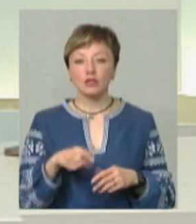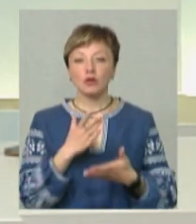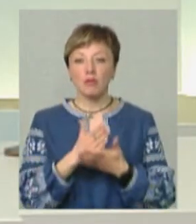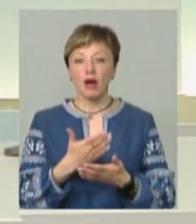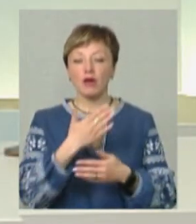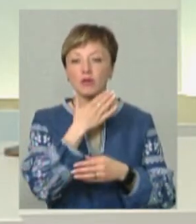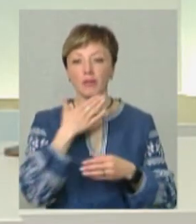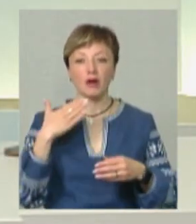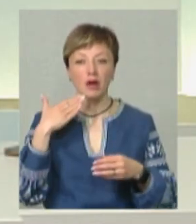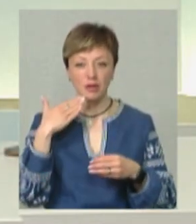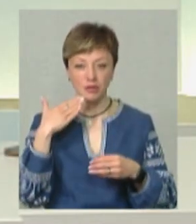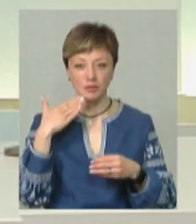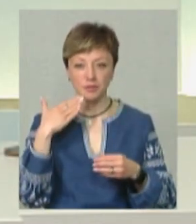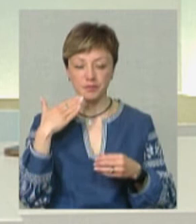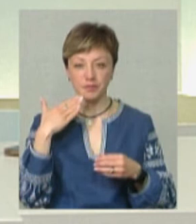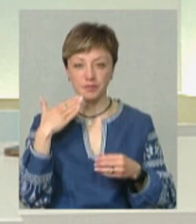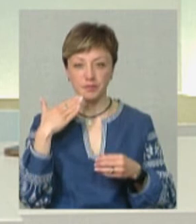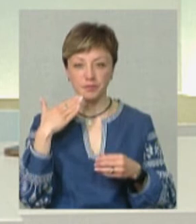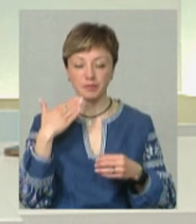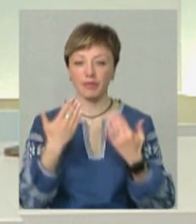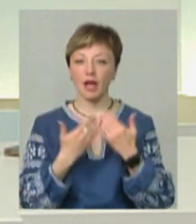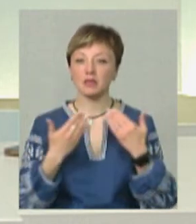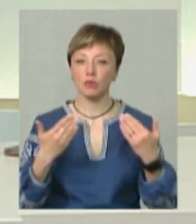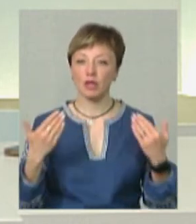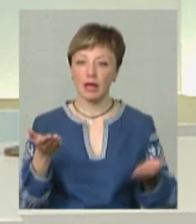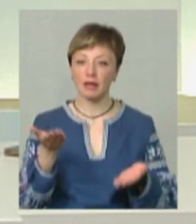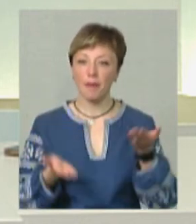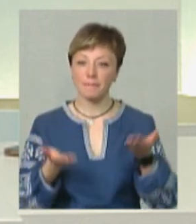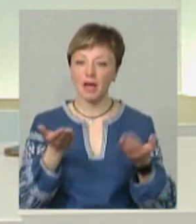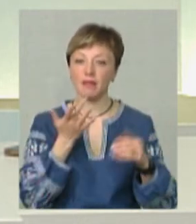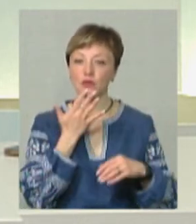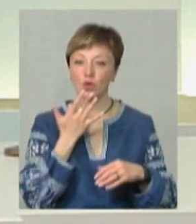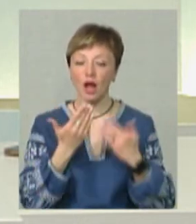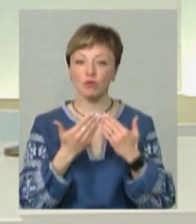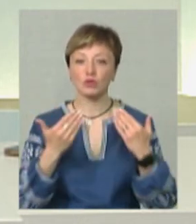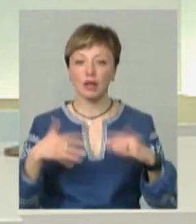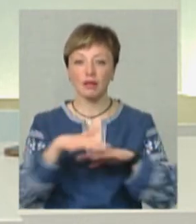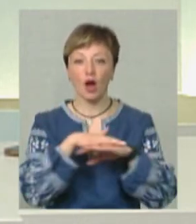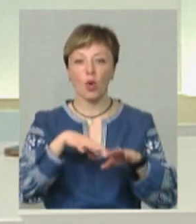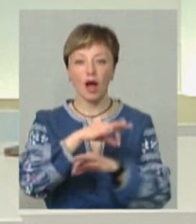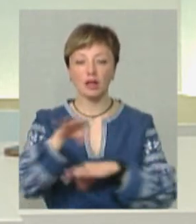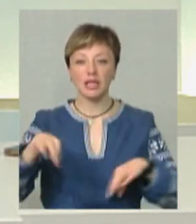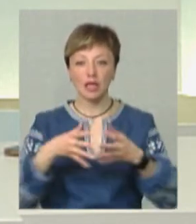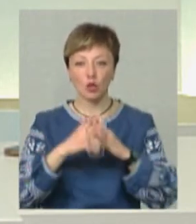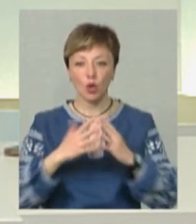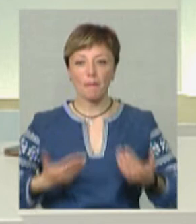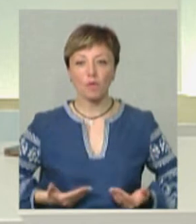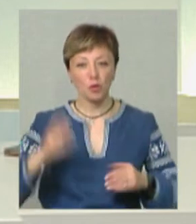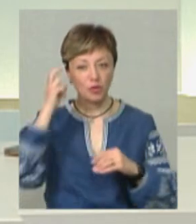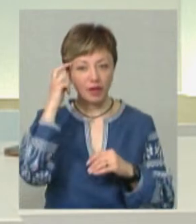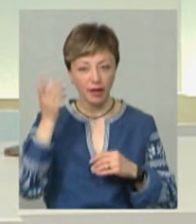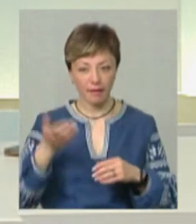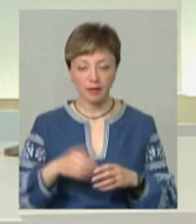велику кількість експонатів, напевно, Національний музей народної архітектури та побуту, той, що в